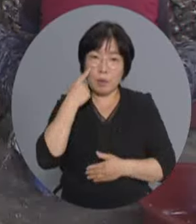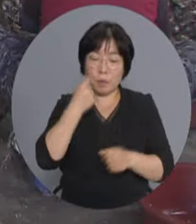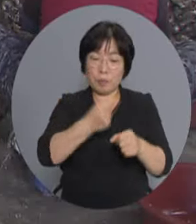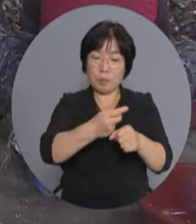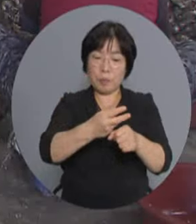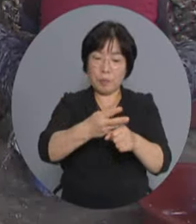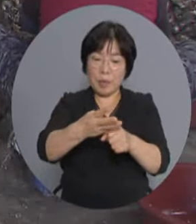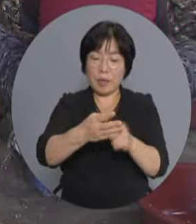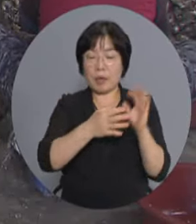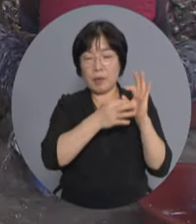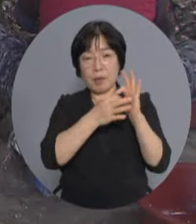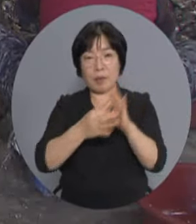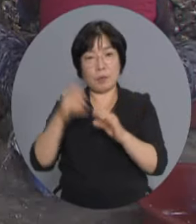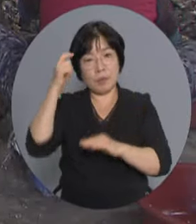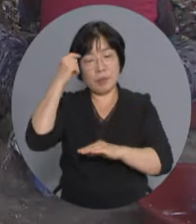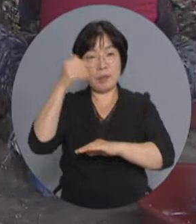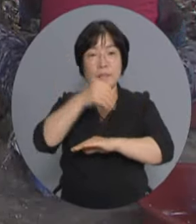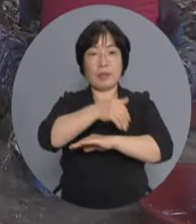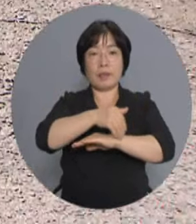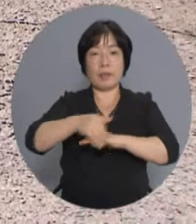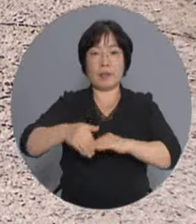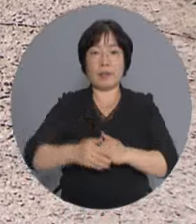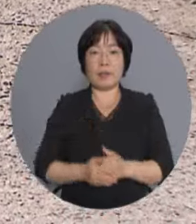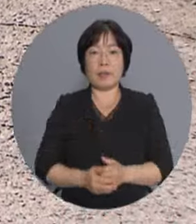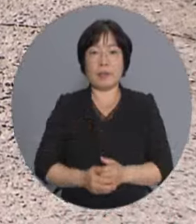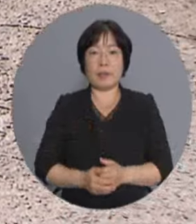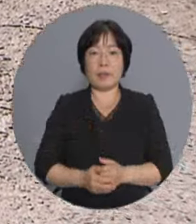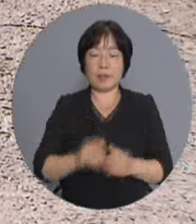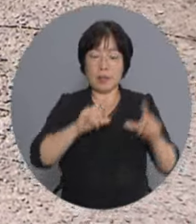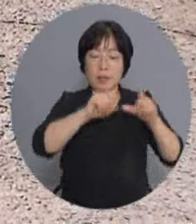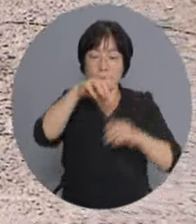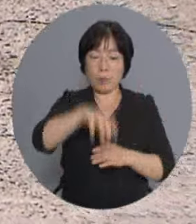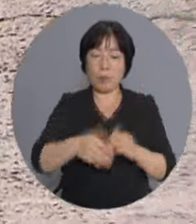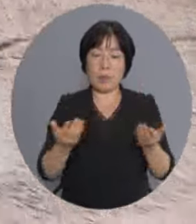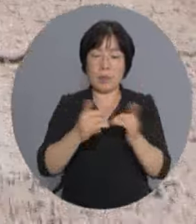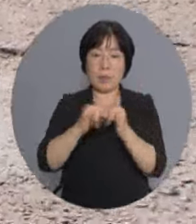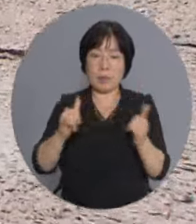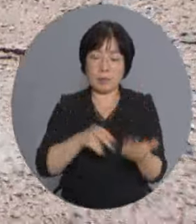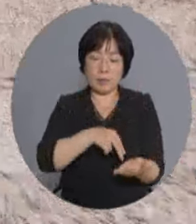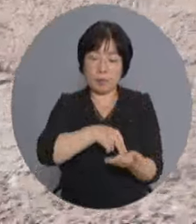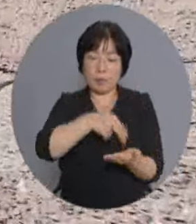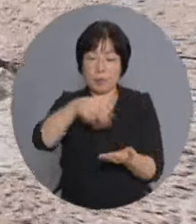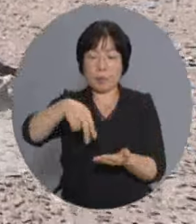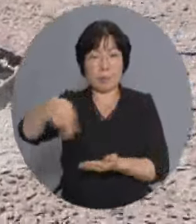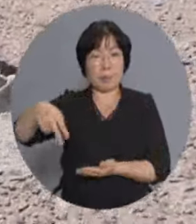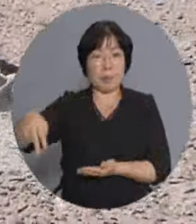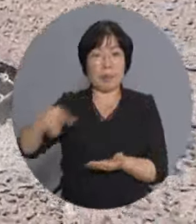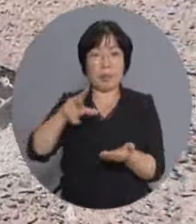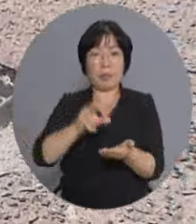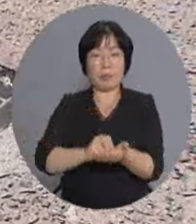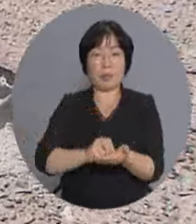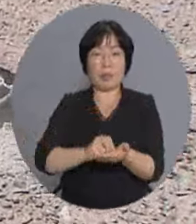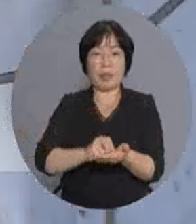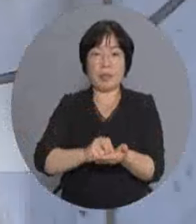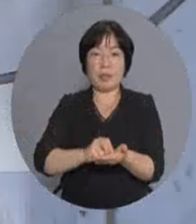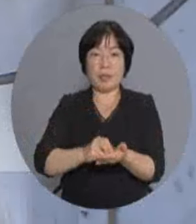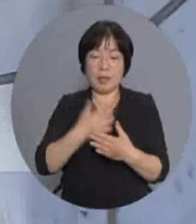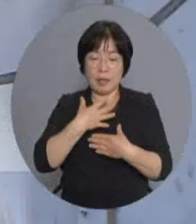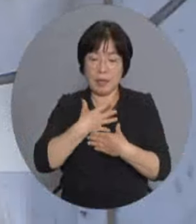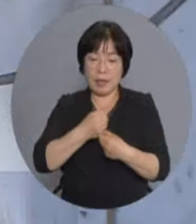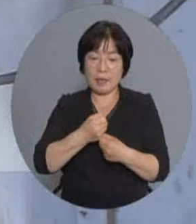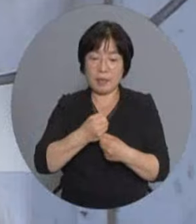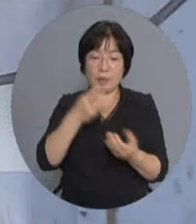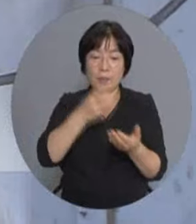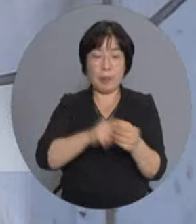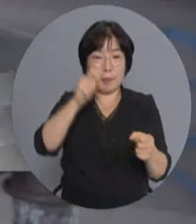해마다 상시 운영하는 방안을 추진 중입니다. 일부 지역에서 외국인 근로자들의 무단 이탈이 문제가 됐던 만큼 안정적인